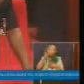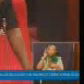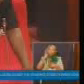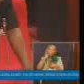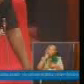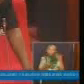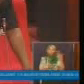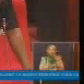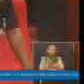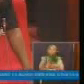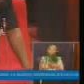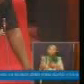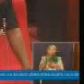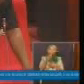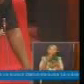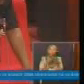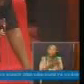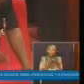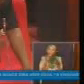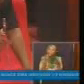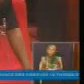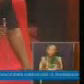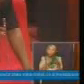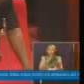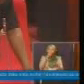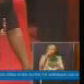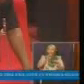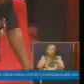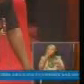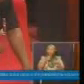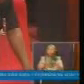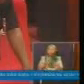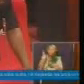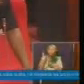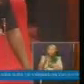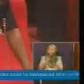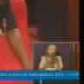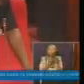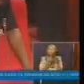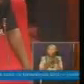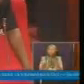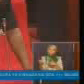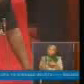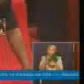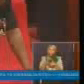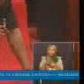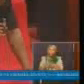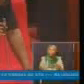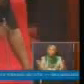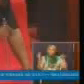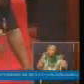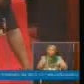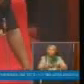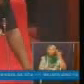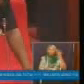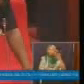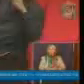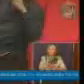madai yaliyowasababisha, yaliyowekwa kwenye utaratibu kwa sababu waliadai, leo hii wakatoka